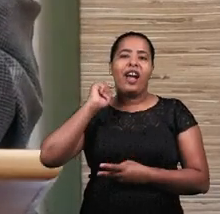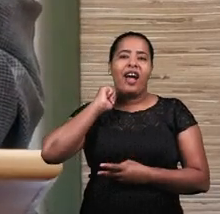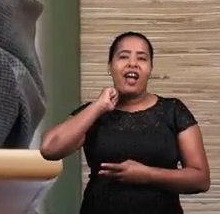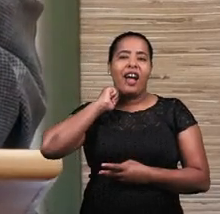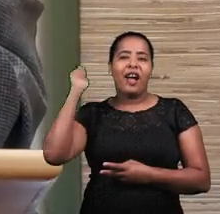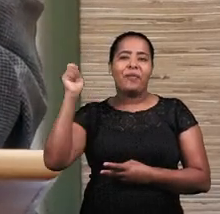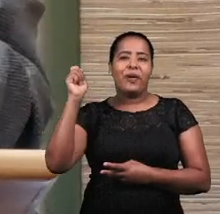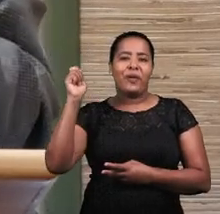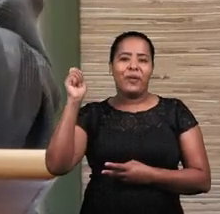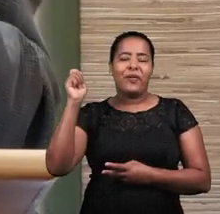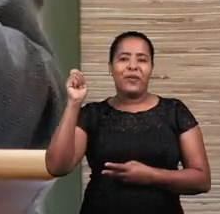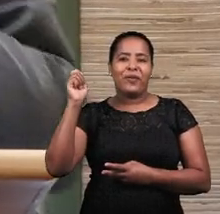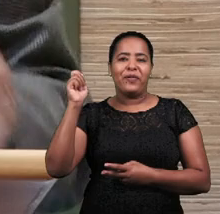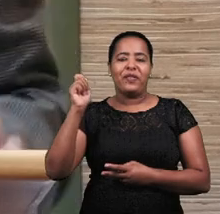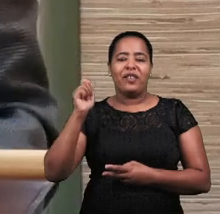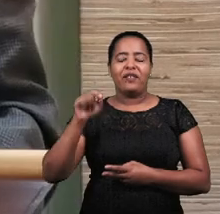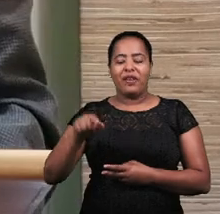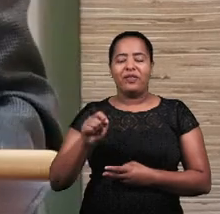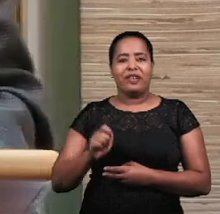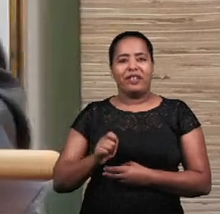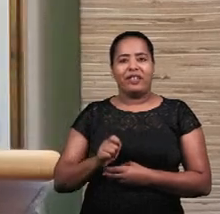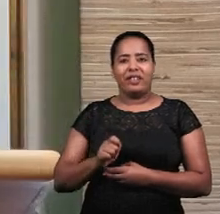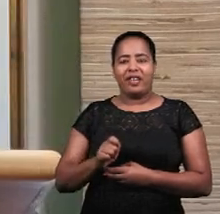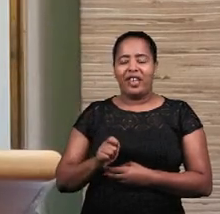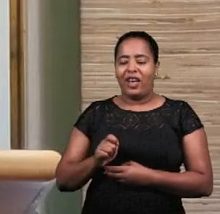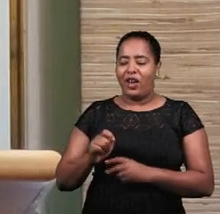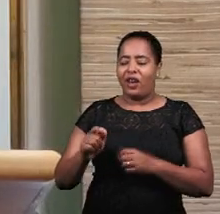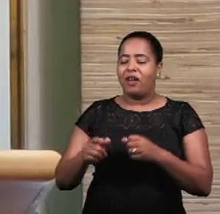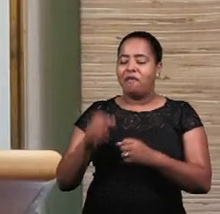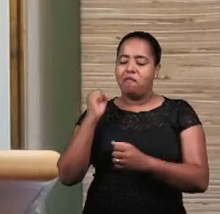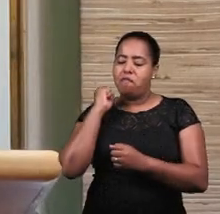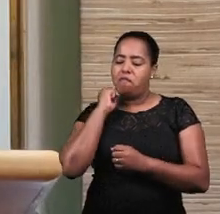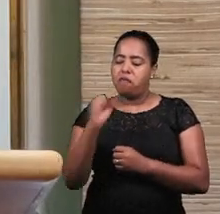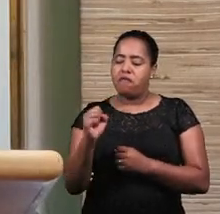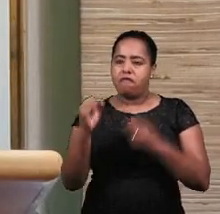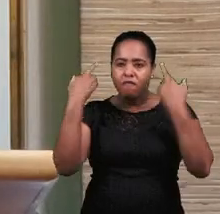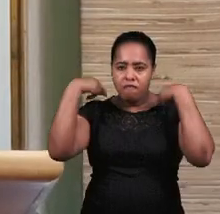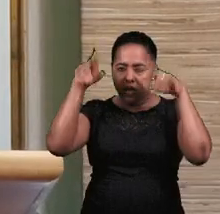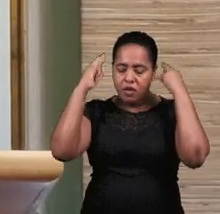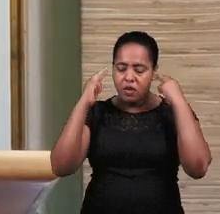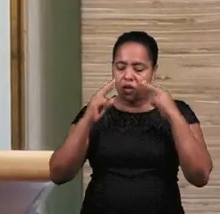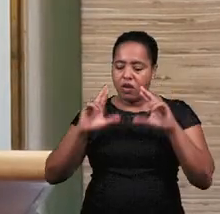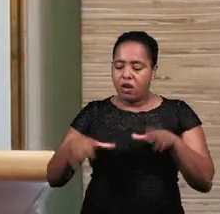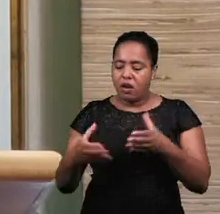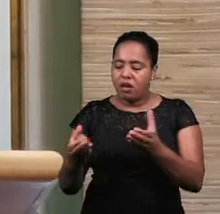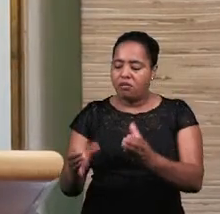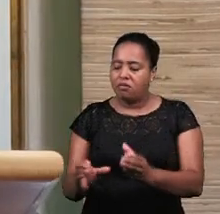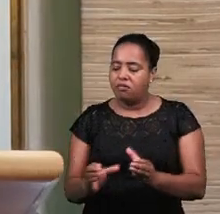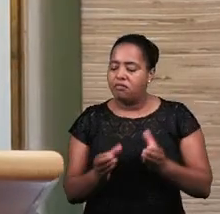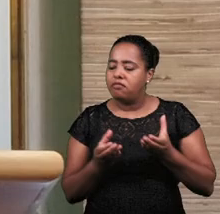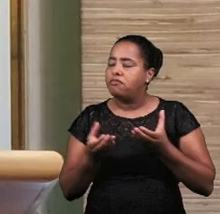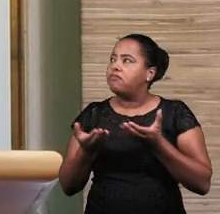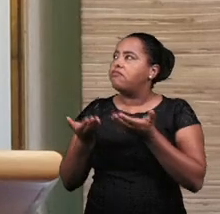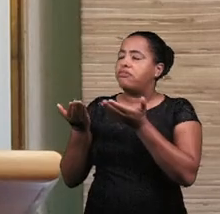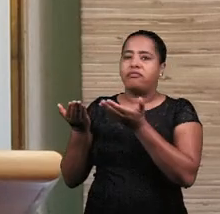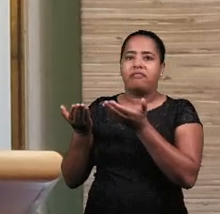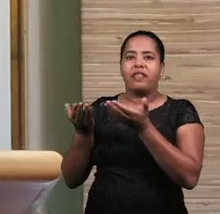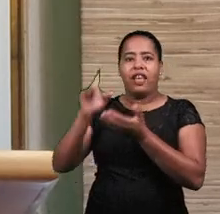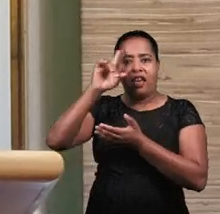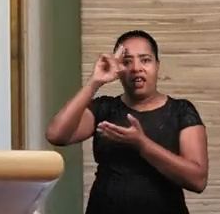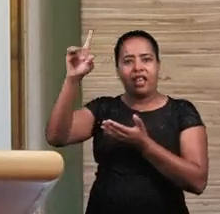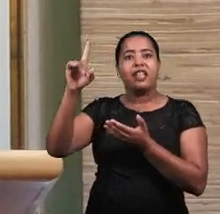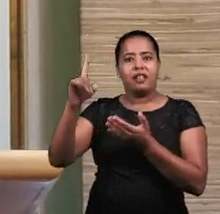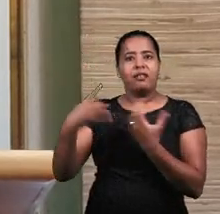le sang de l'agneau, et Dieu a accepté. Pourquoi Dieu n'a pas accepté celui de Caïn qui a fait tout son